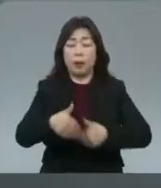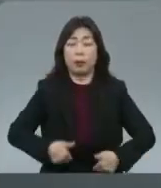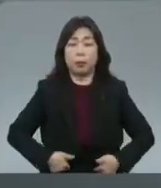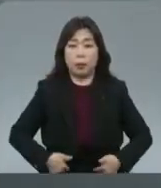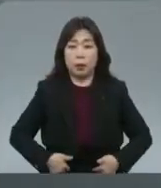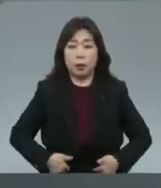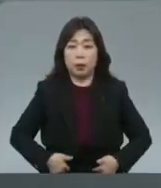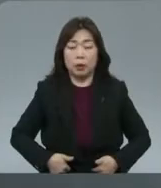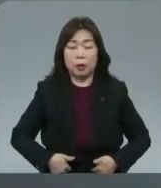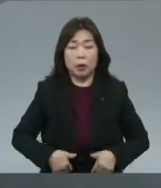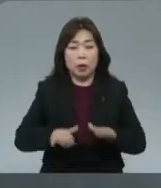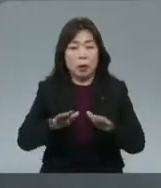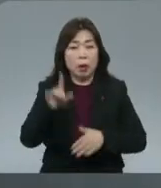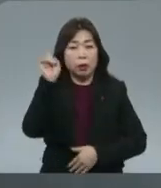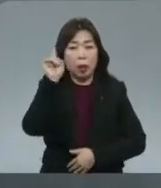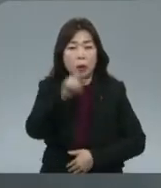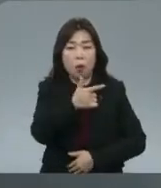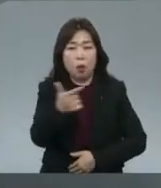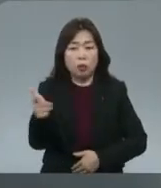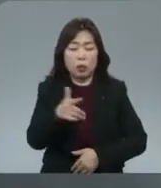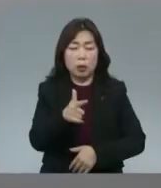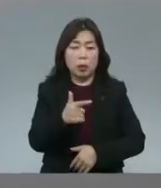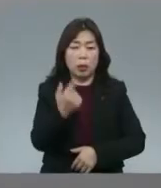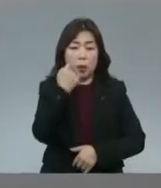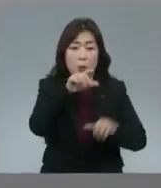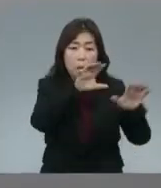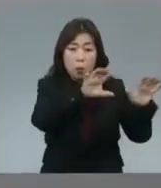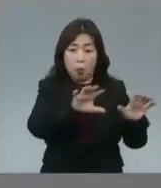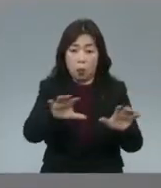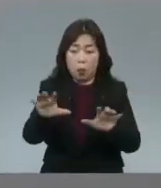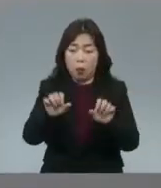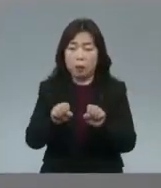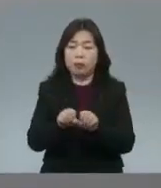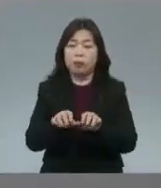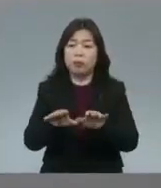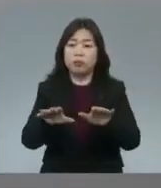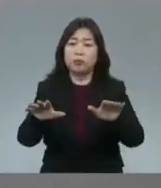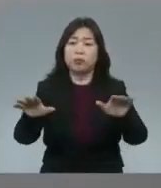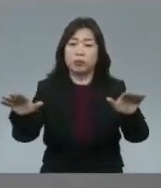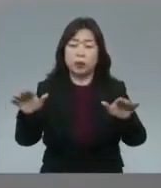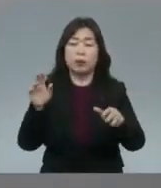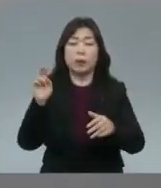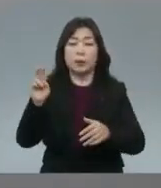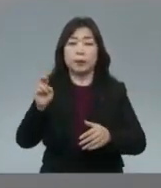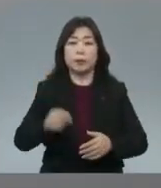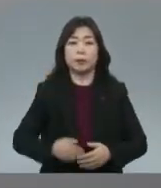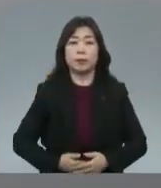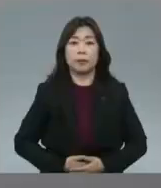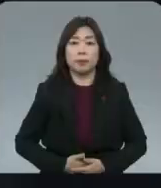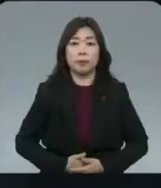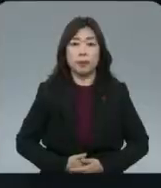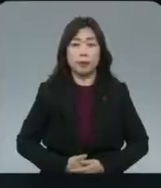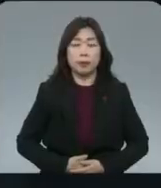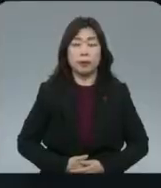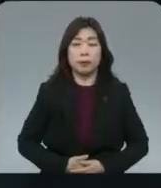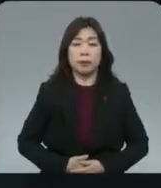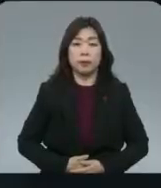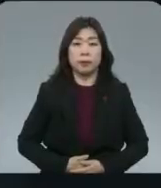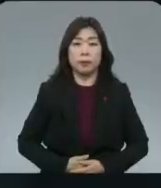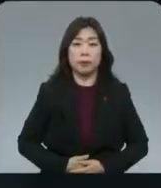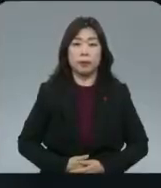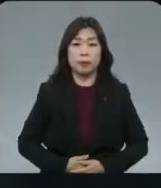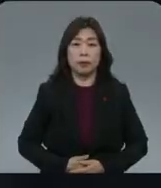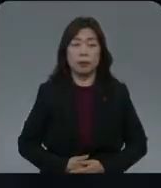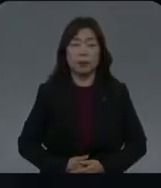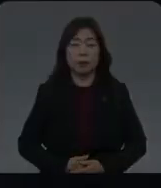сокращение концентрации микроб или поскольку на территорию стороны начнет поступать холодный воздух северо-запада